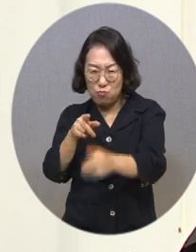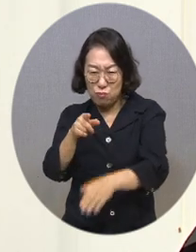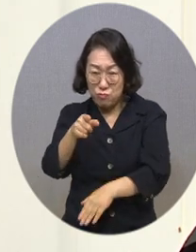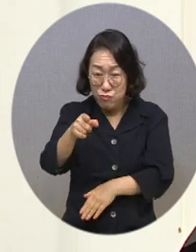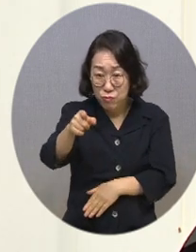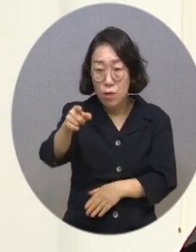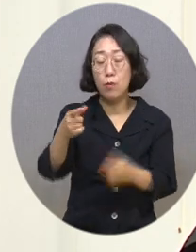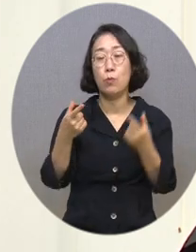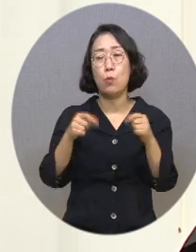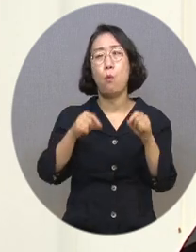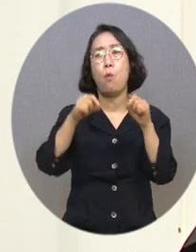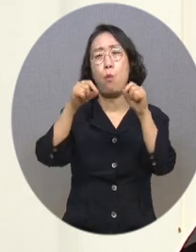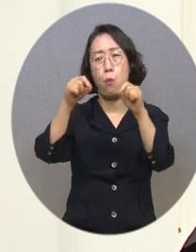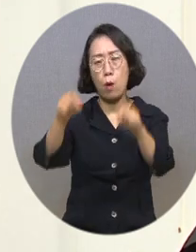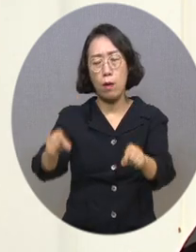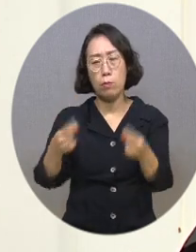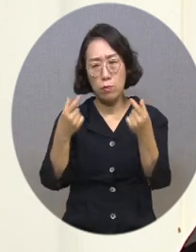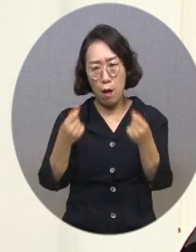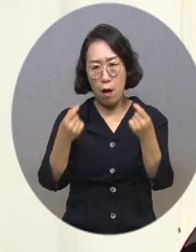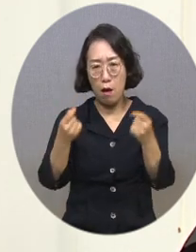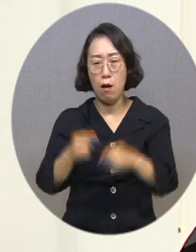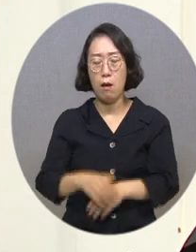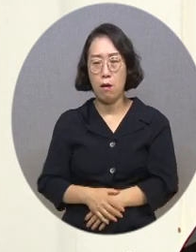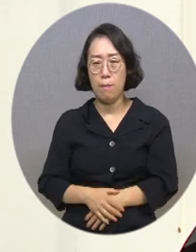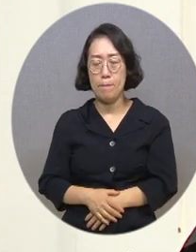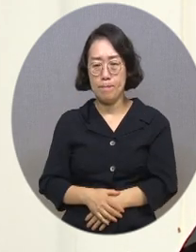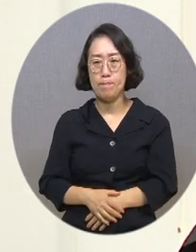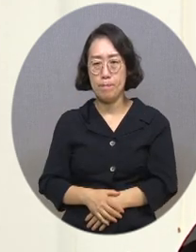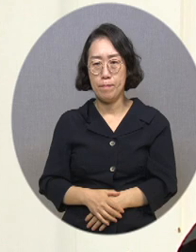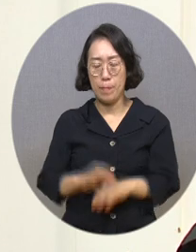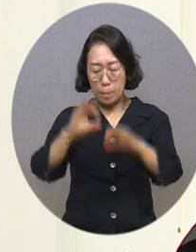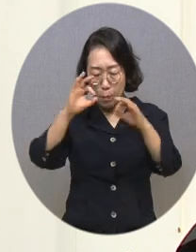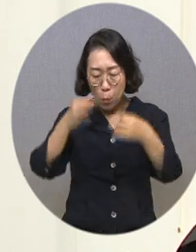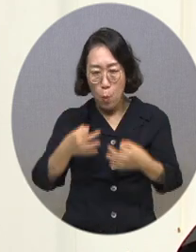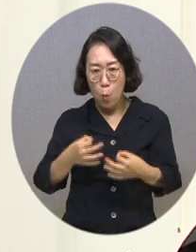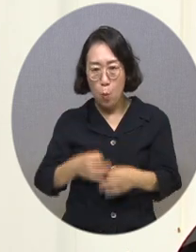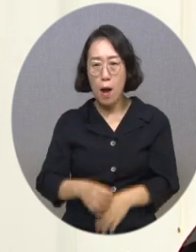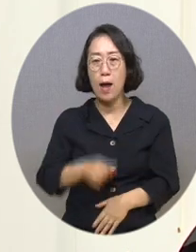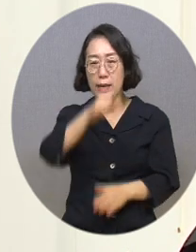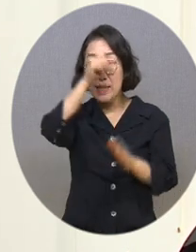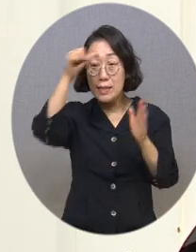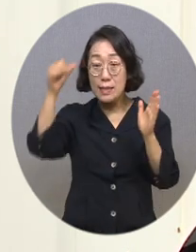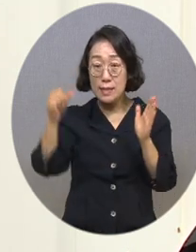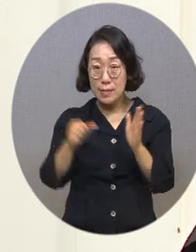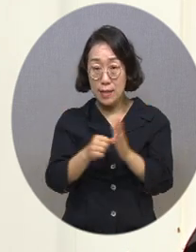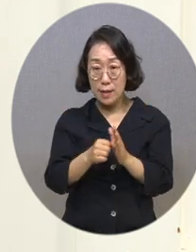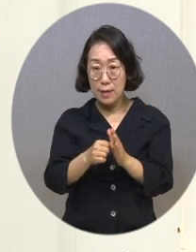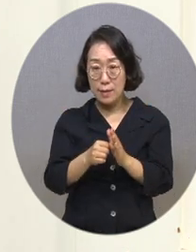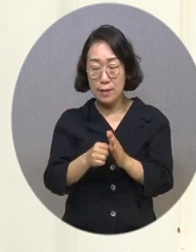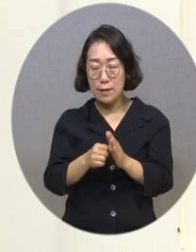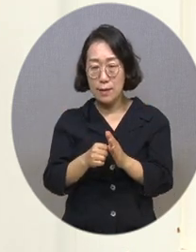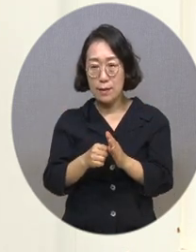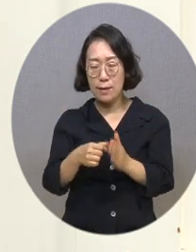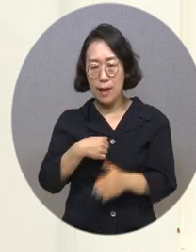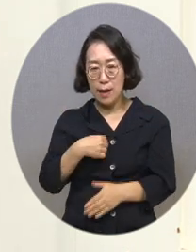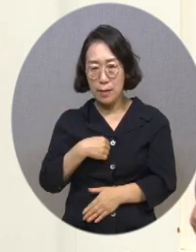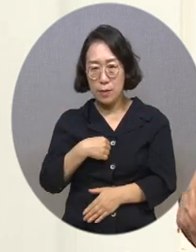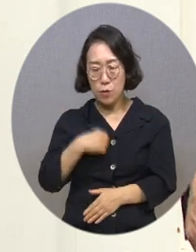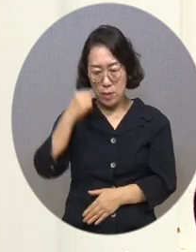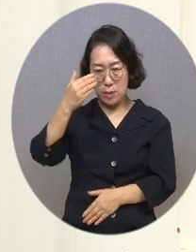있었구나라는 걸 인지를 하게 되었고 그때부터 인생을 다시 한번 질문을 했어요. 저의 인생에